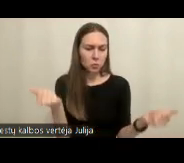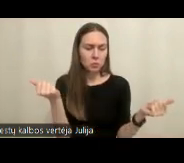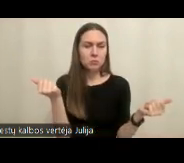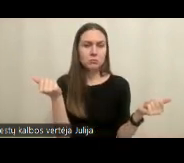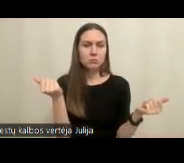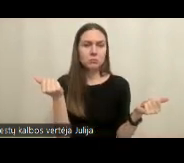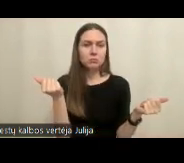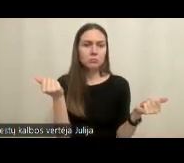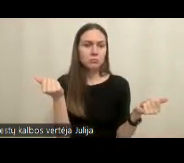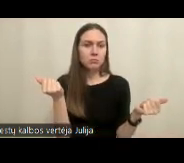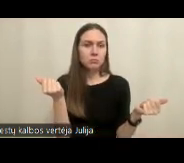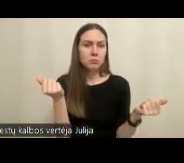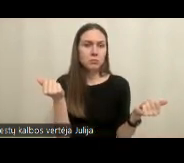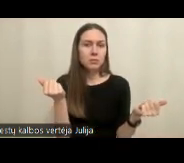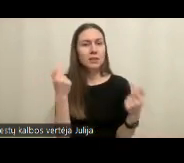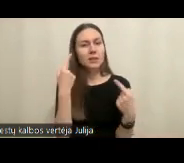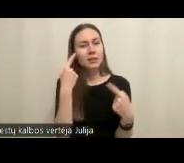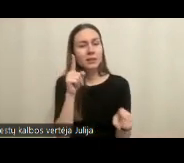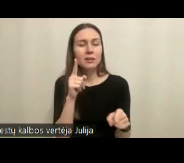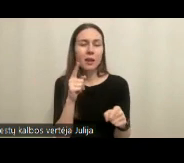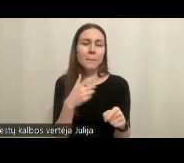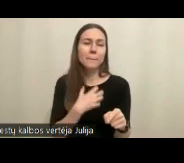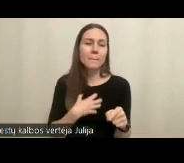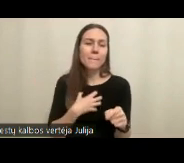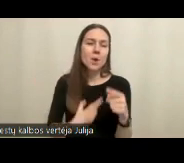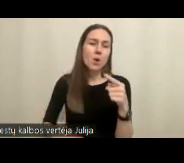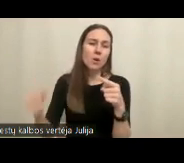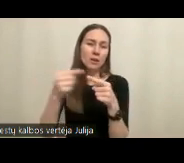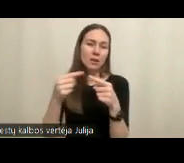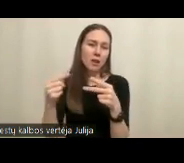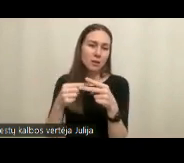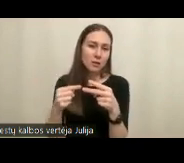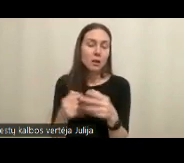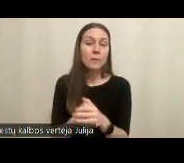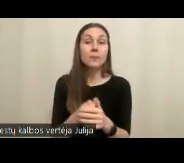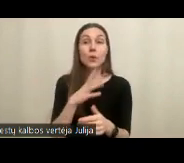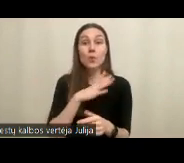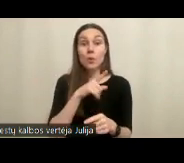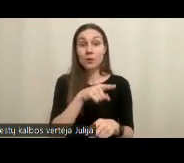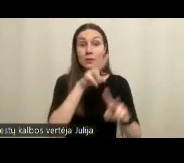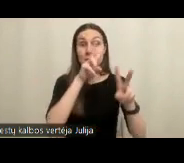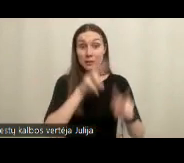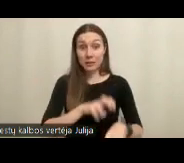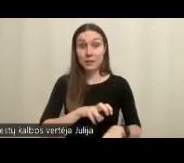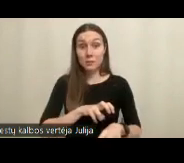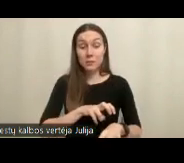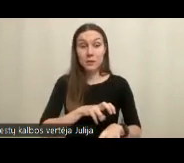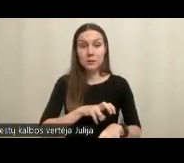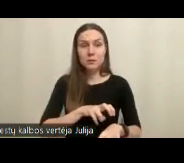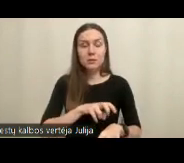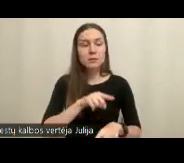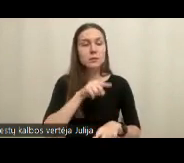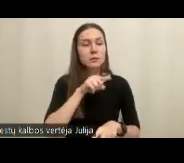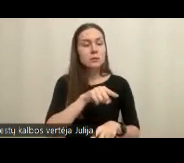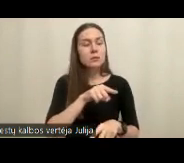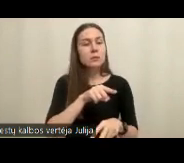pasimetė, galima sakyti, tarp kitų prioritetų. Bet kai buvo atliktas šitas tyrimas, kuris